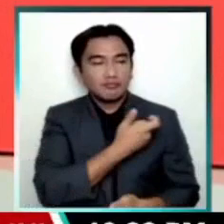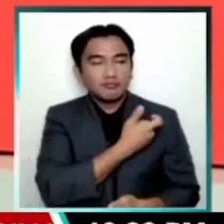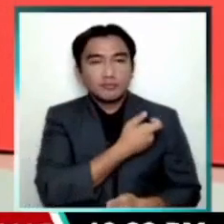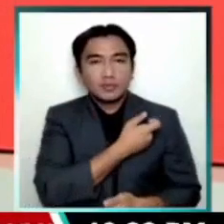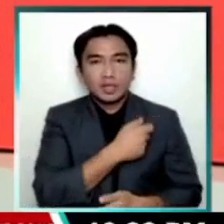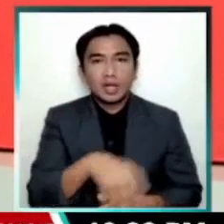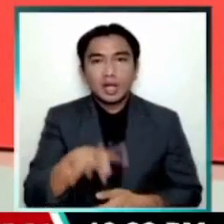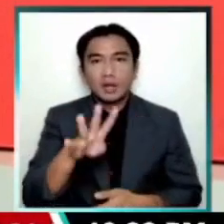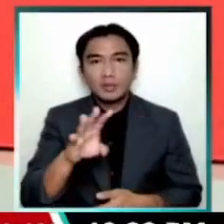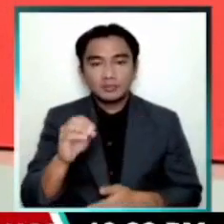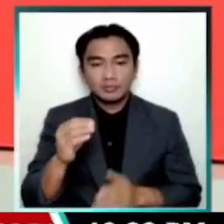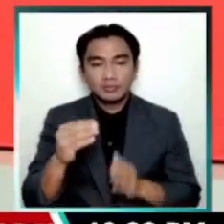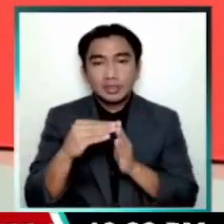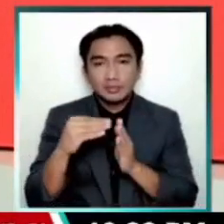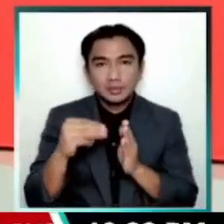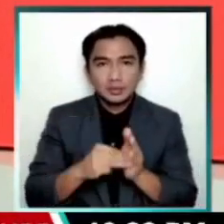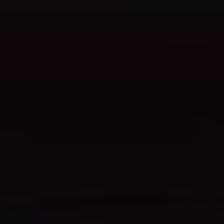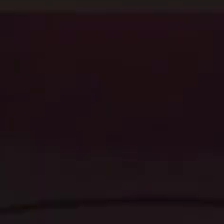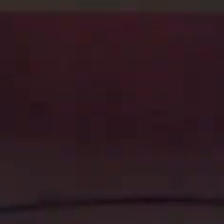pang booster shot.